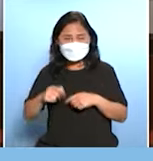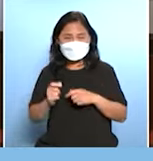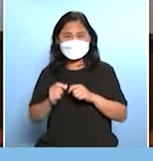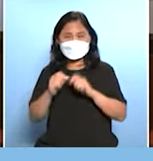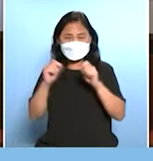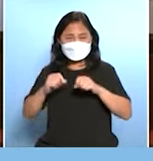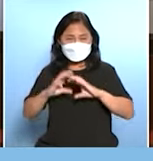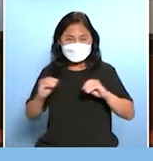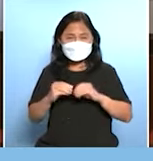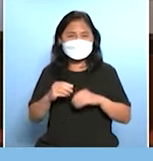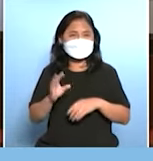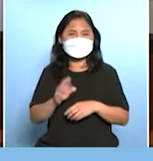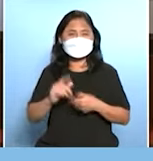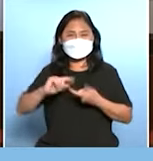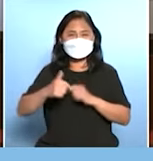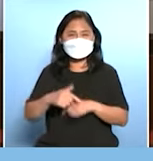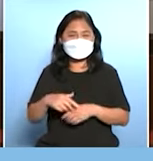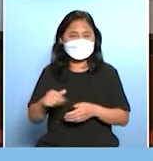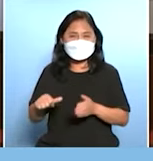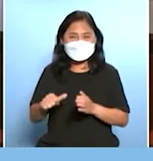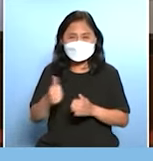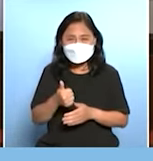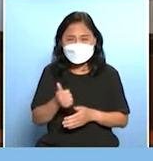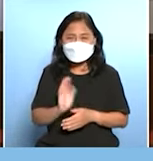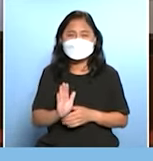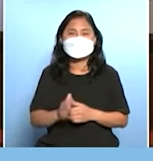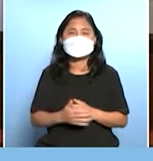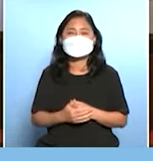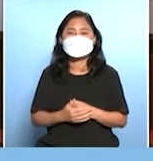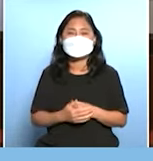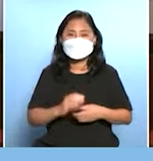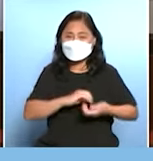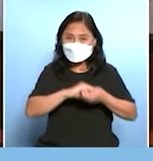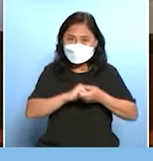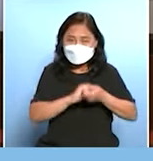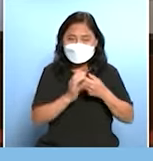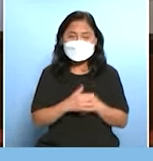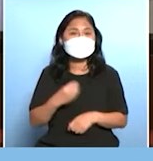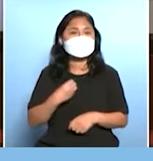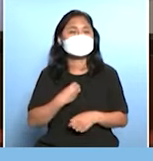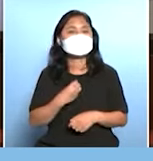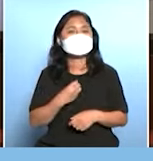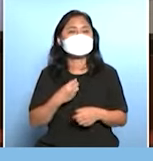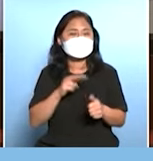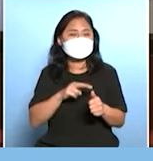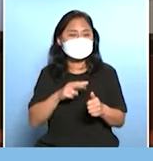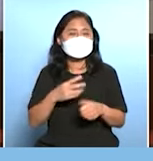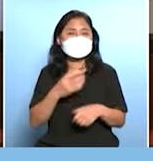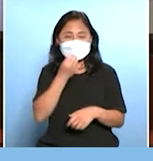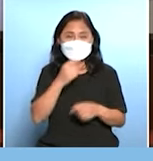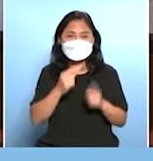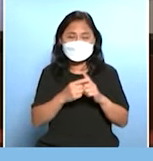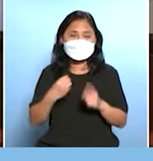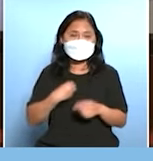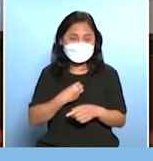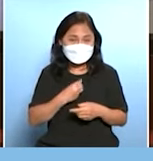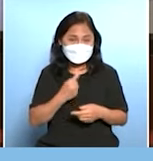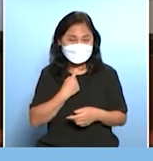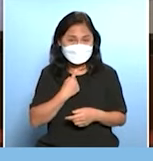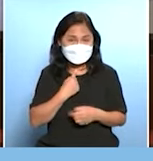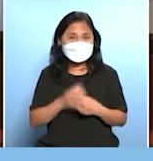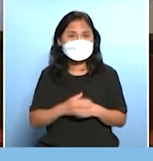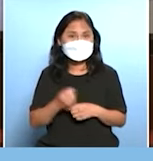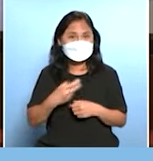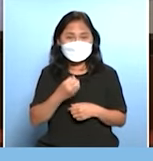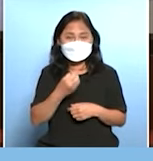於合作，當中不只是照顧港人的醫療需要，更加是希望是對本港和